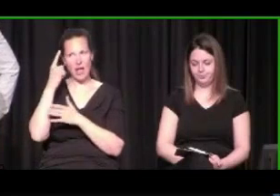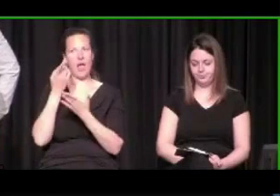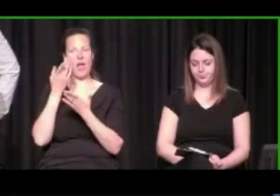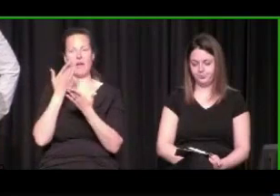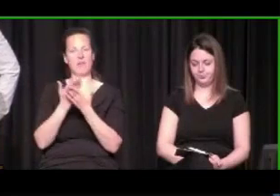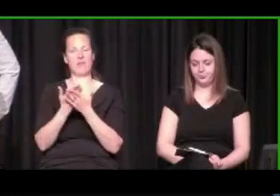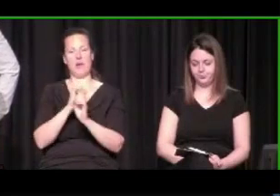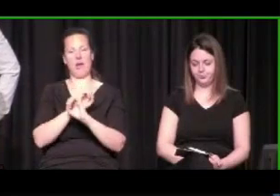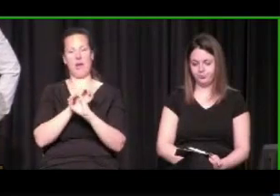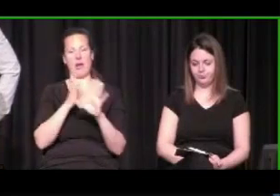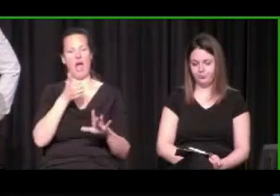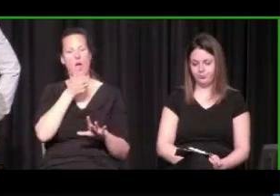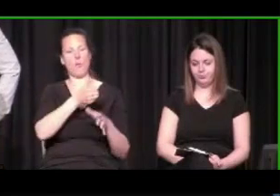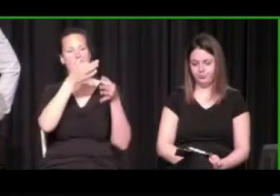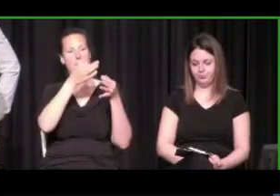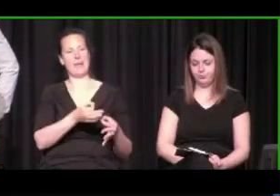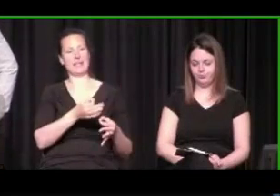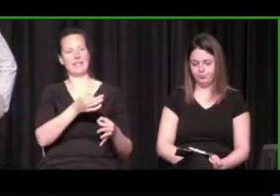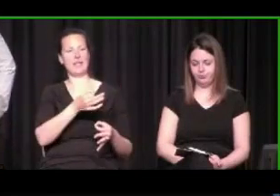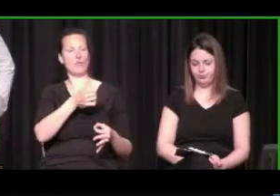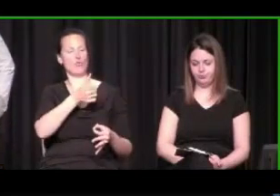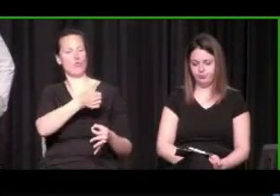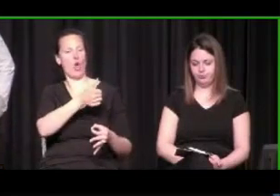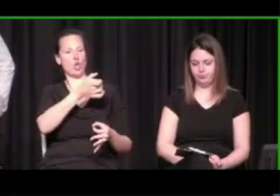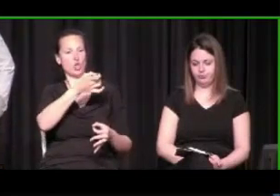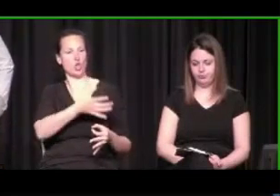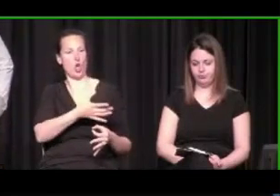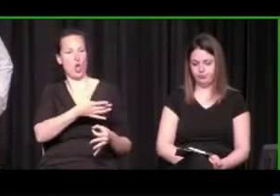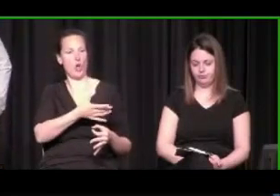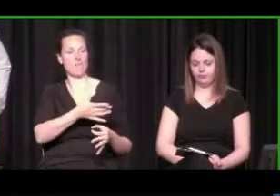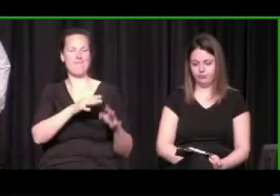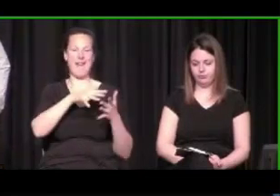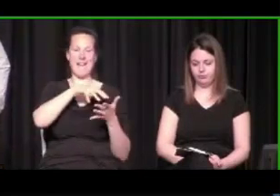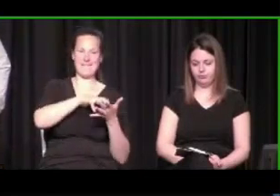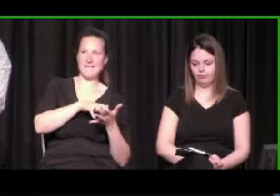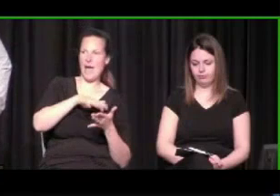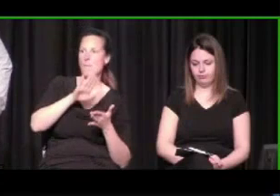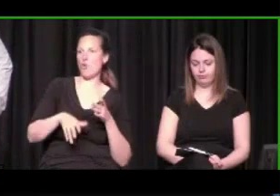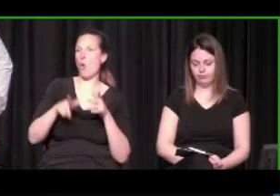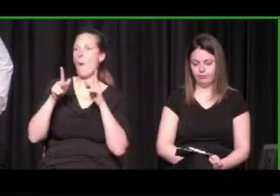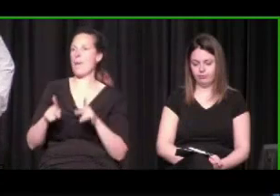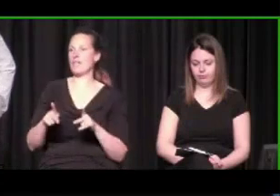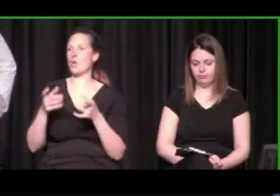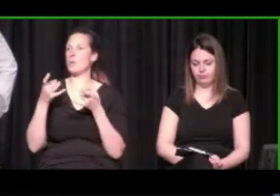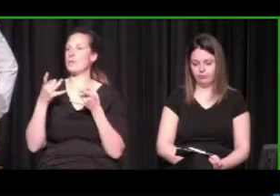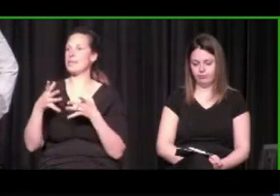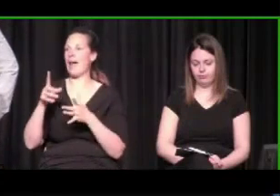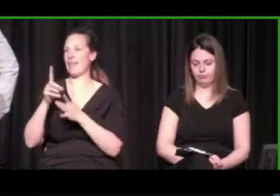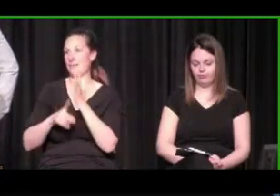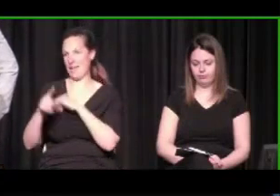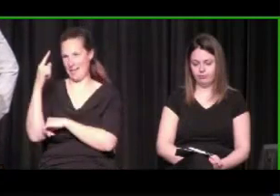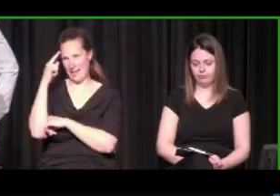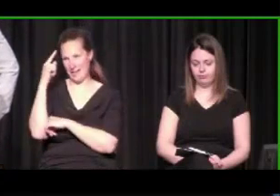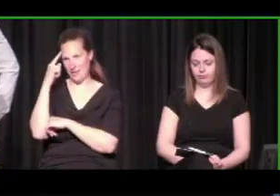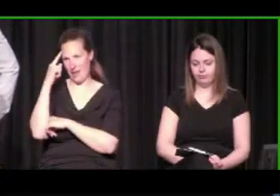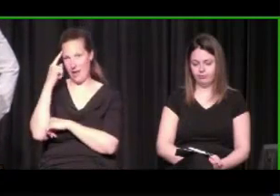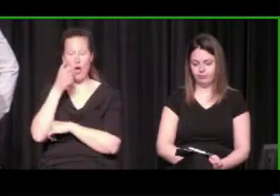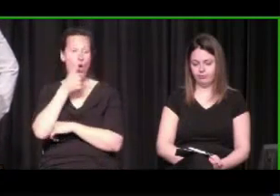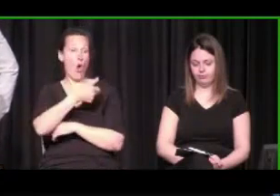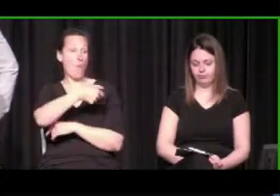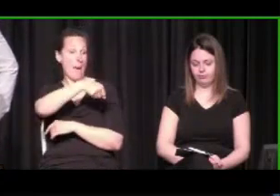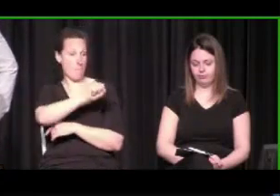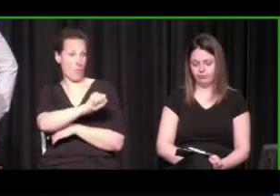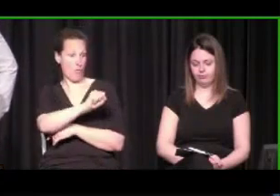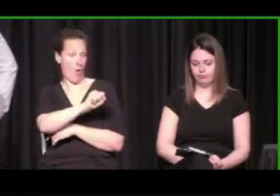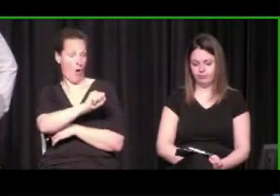qu'elles ont un niveau d'autodétermination plus faible, qu'elles vont en quelque sorte exercer moins de pouvoir sur leur vie, même lorsque le